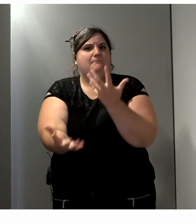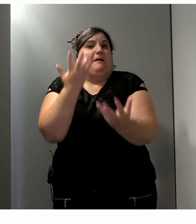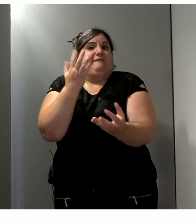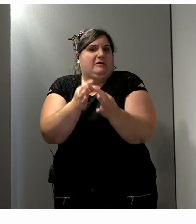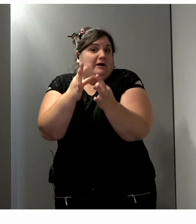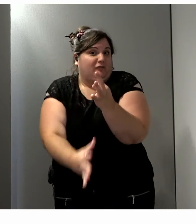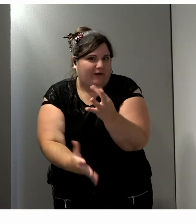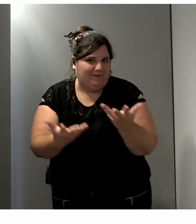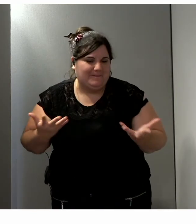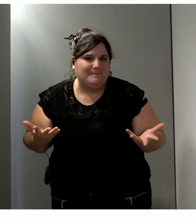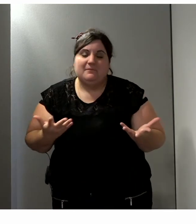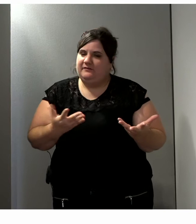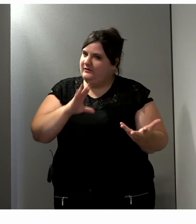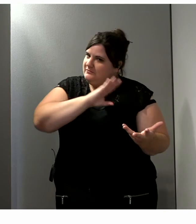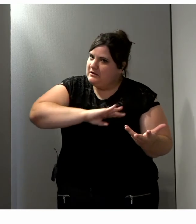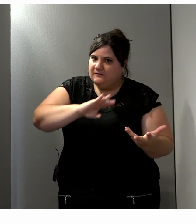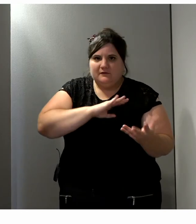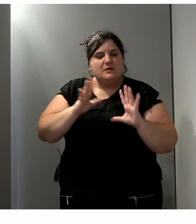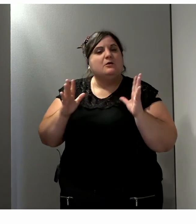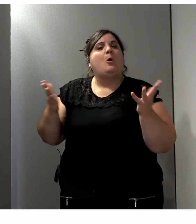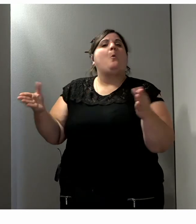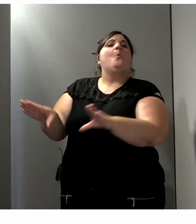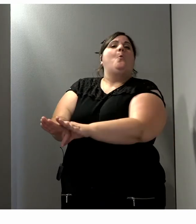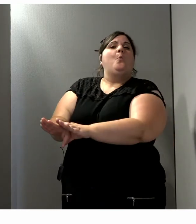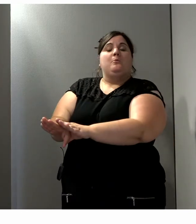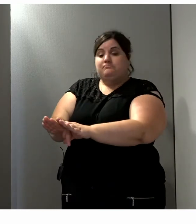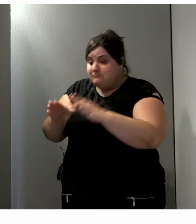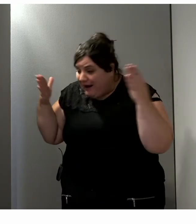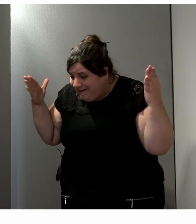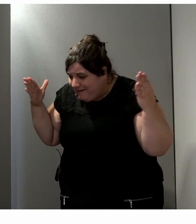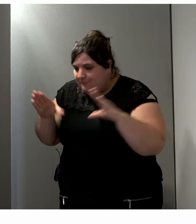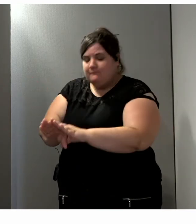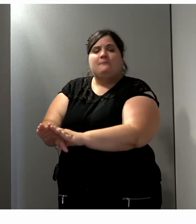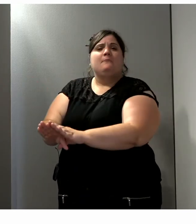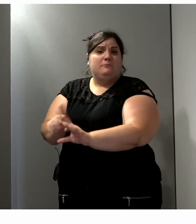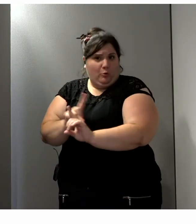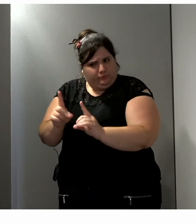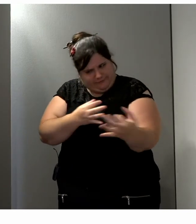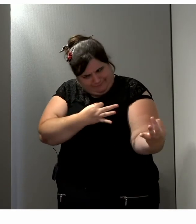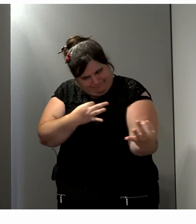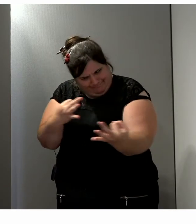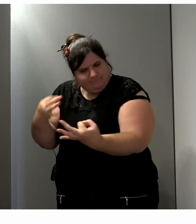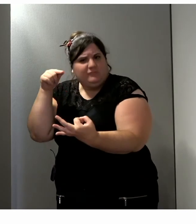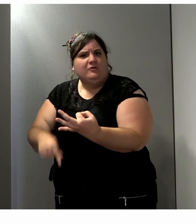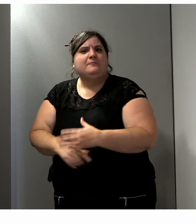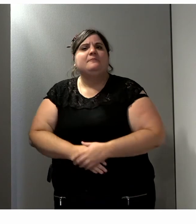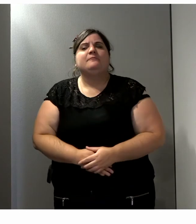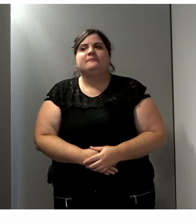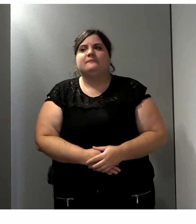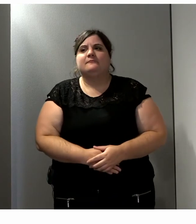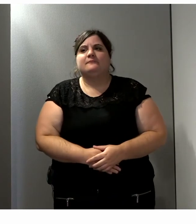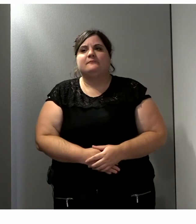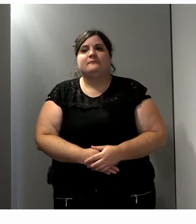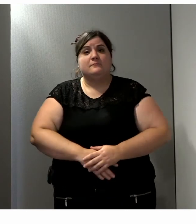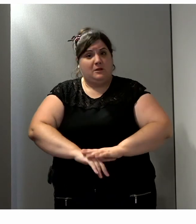rentre, j'allais dire, dans une quotidienneté de couverture de ces événements, et pas seulement dans de l'exceptionnel. Alors avant 2024,